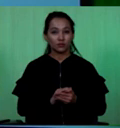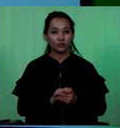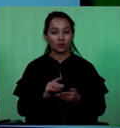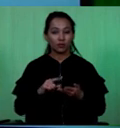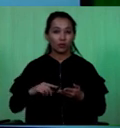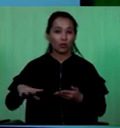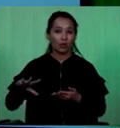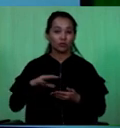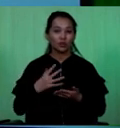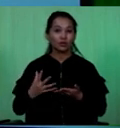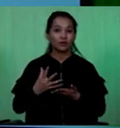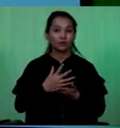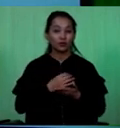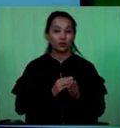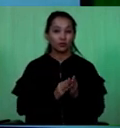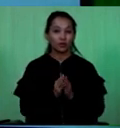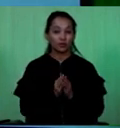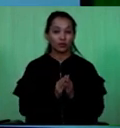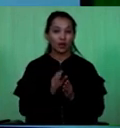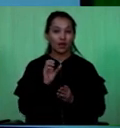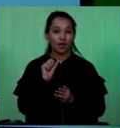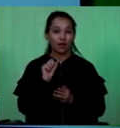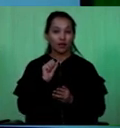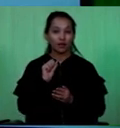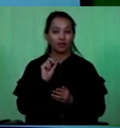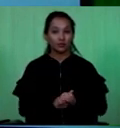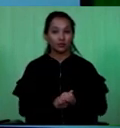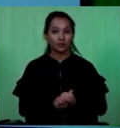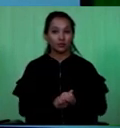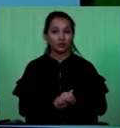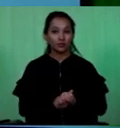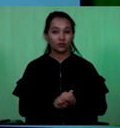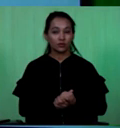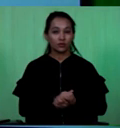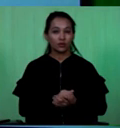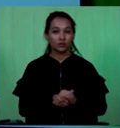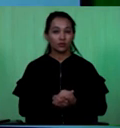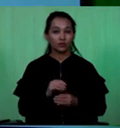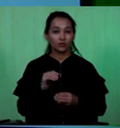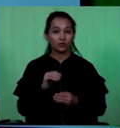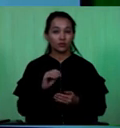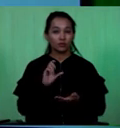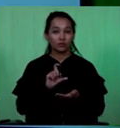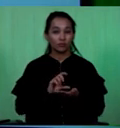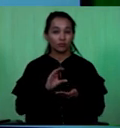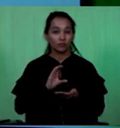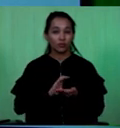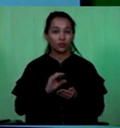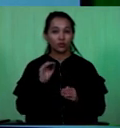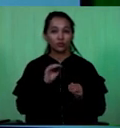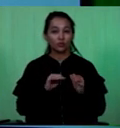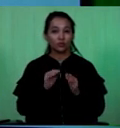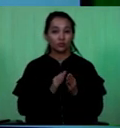polizdan uzilgan bodringlar A kilogram, tuzlangan bodringlar 235 kilogram,